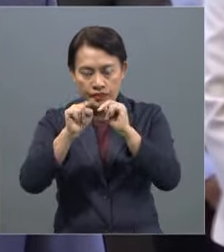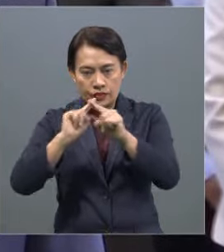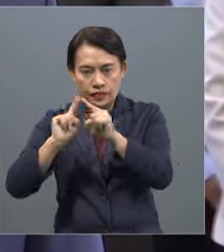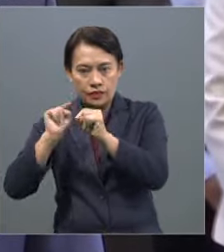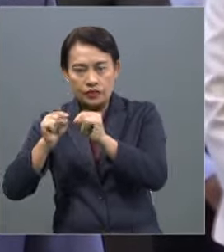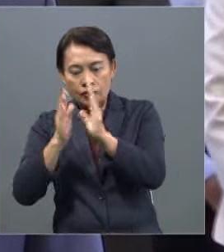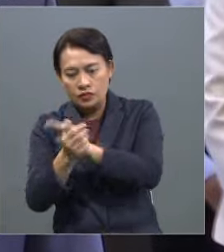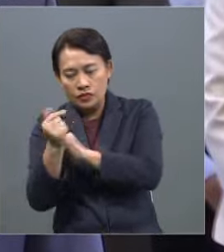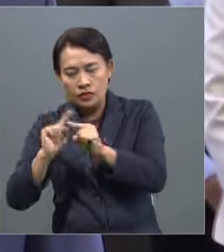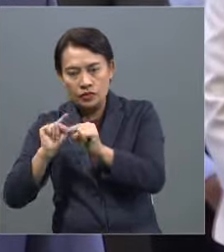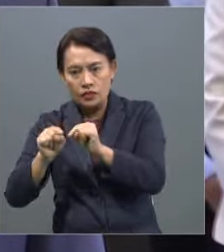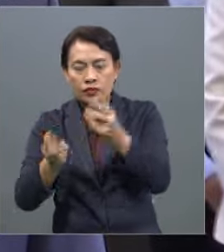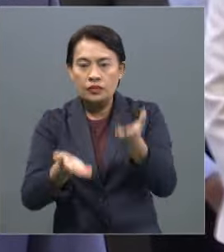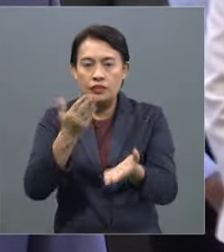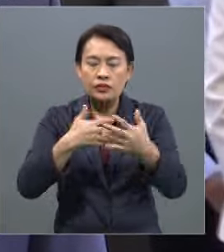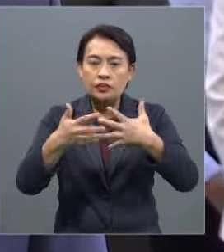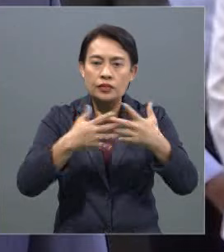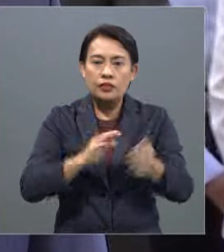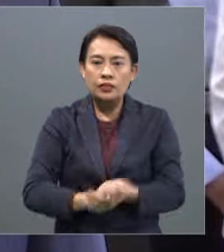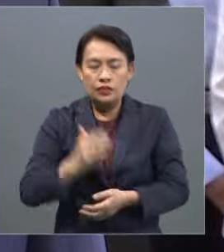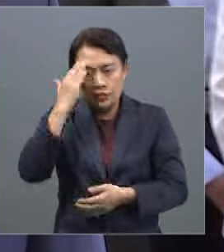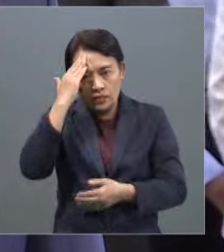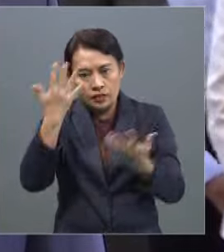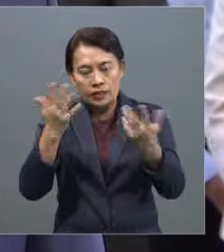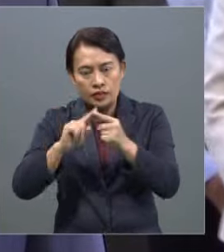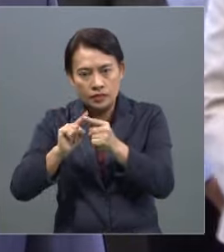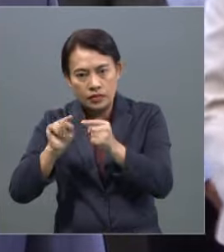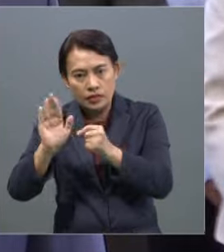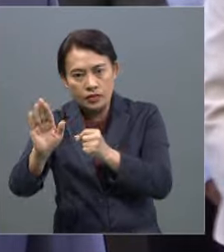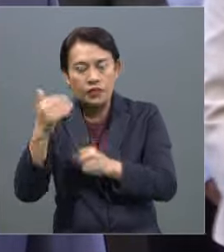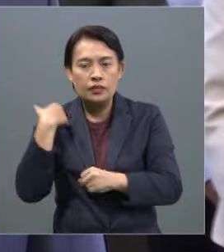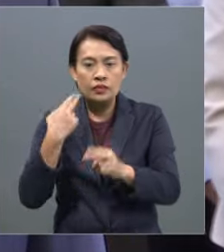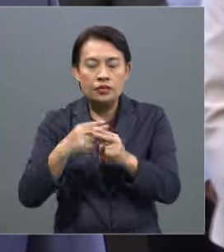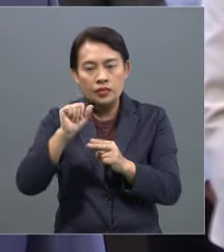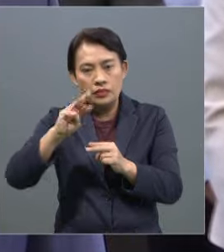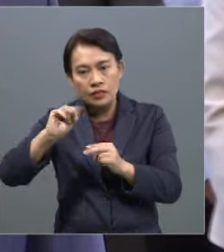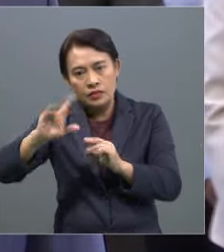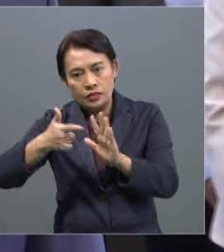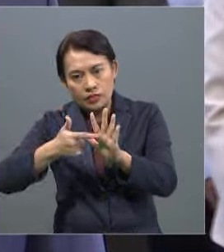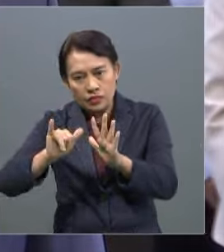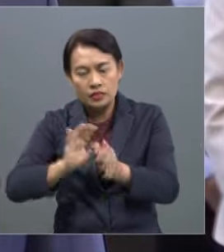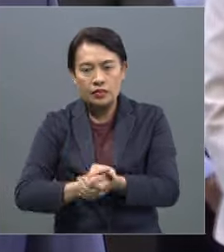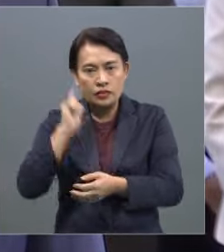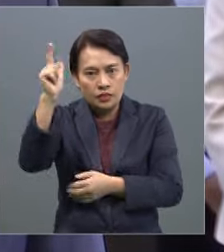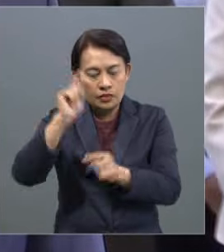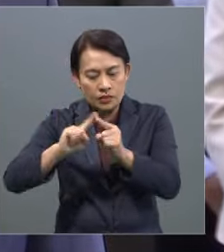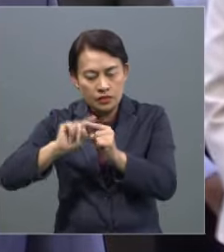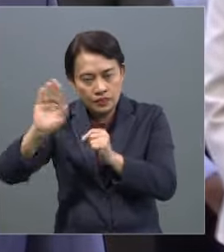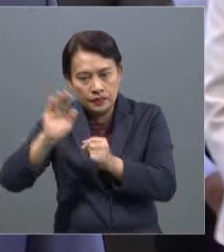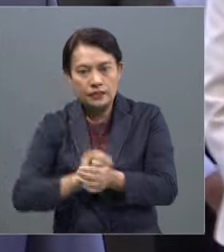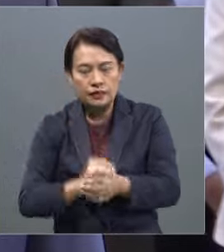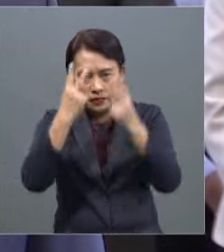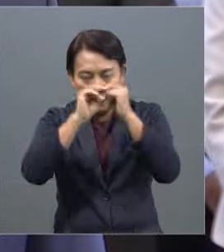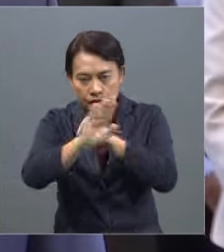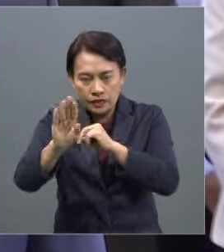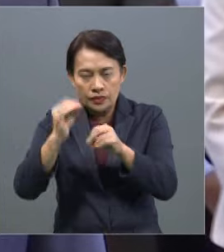หลายๆท่านก็ตามทีนะครับท่านนายกอนันท์ท่านนายกเอ่อสมชายท่านนายกทักษิณนะครับเพราะแต่ละท่านเองก็มีความรู้